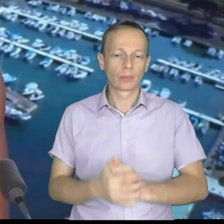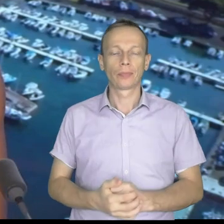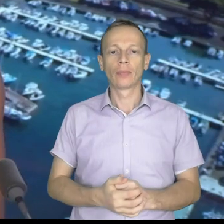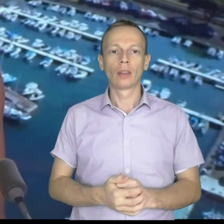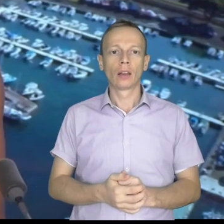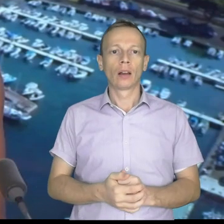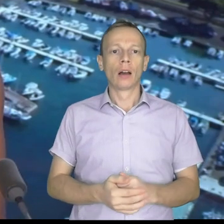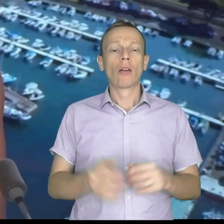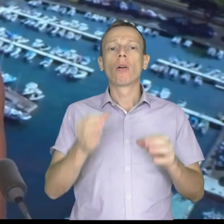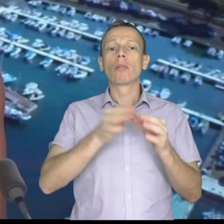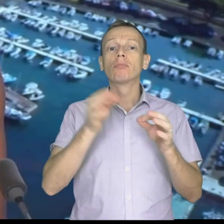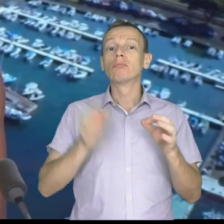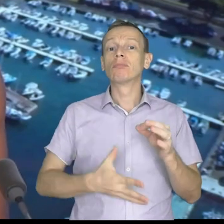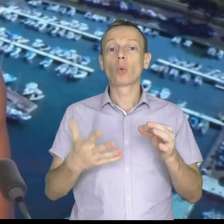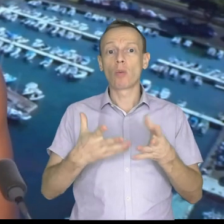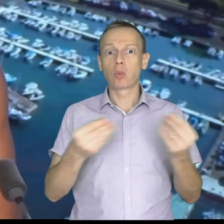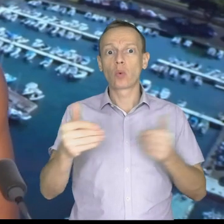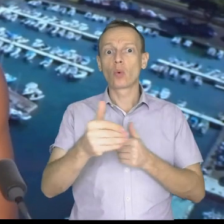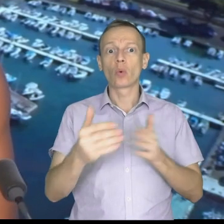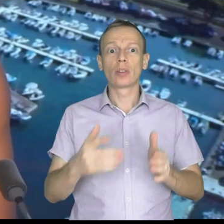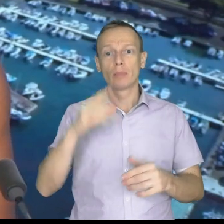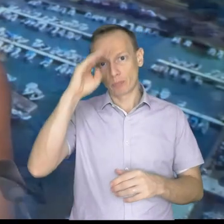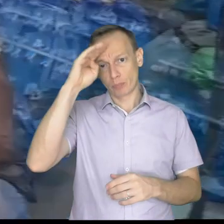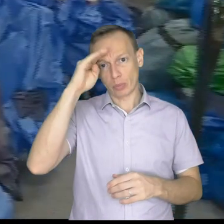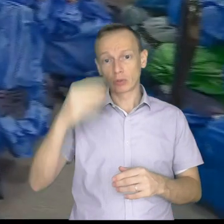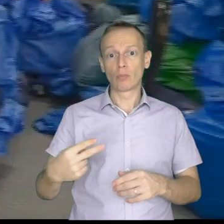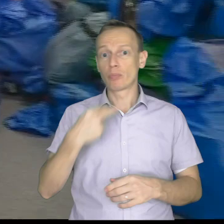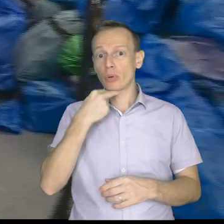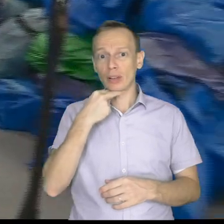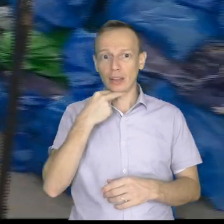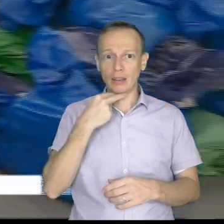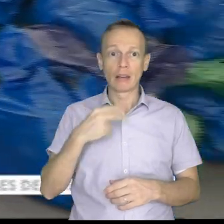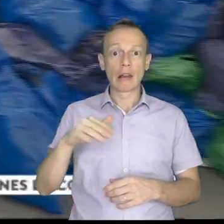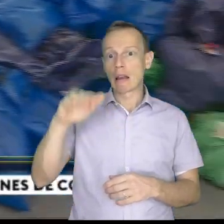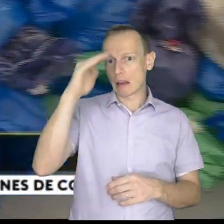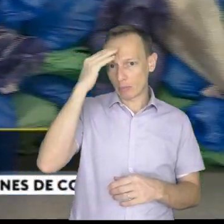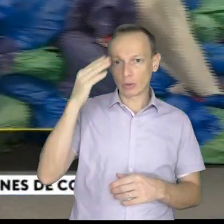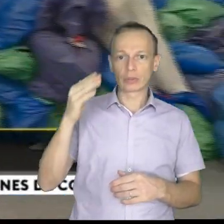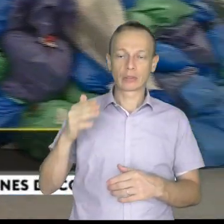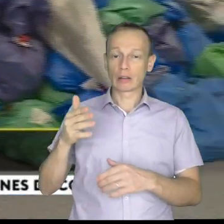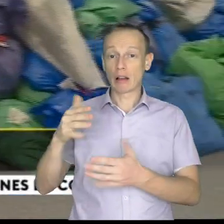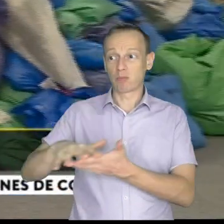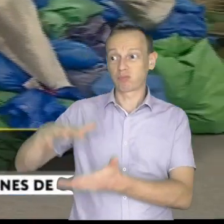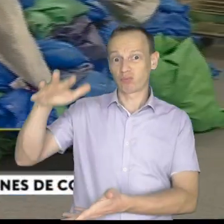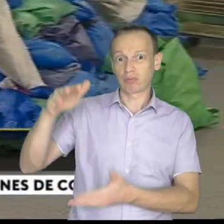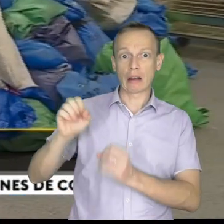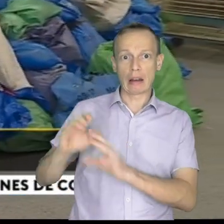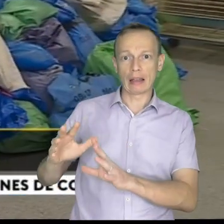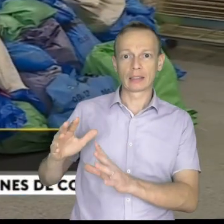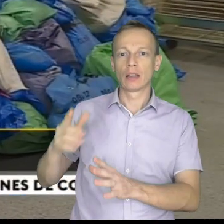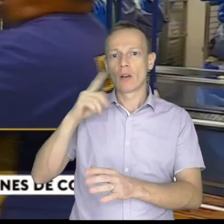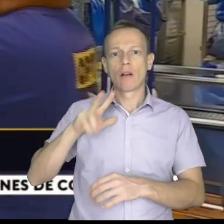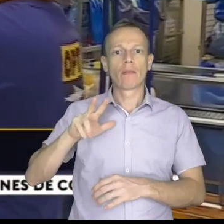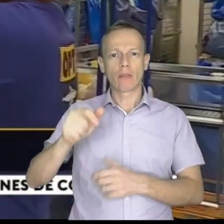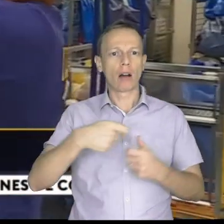cette crise, des tonnes de colis postaux bloqués. Ils sont arrivés depuis quelques jours et la Poste s'apprête à redistribuer prochainement